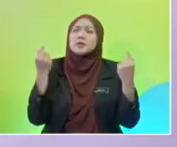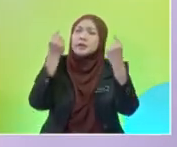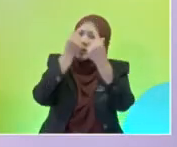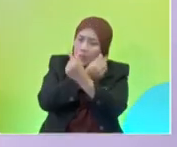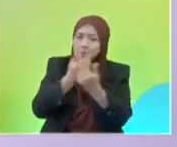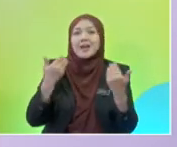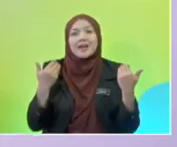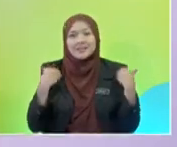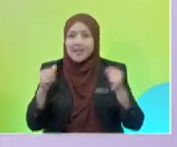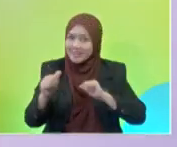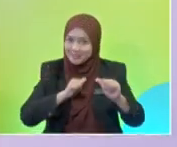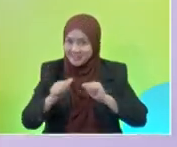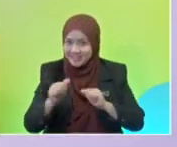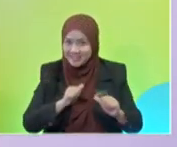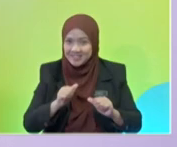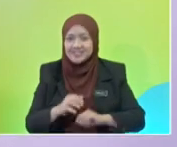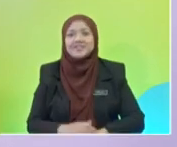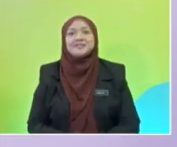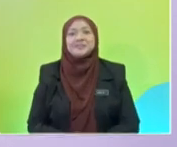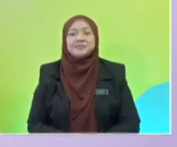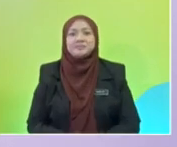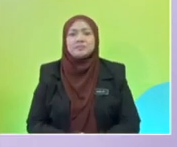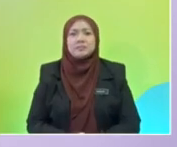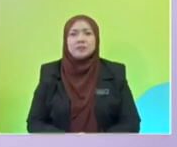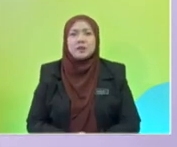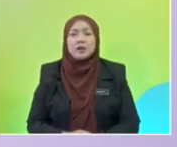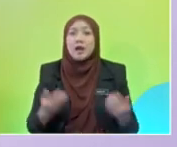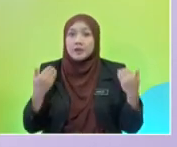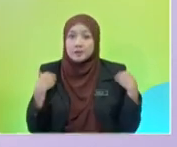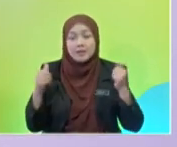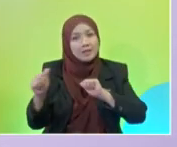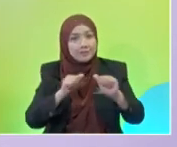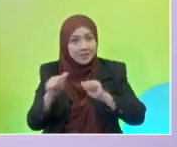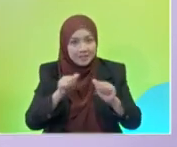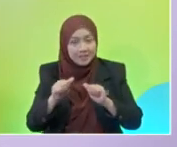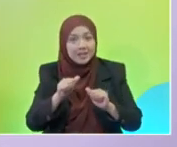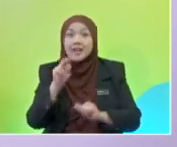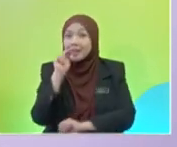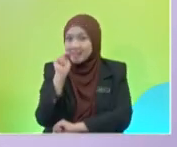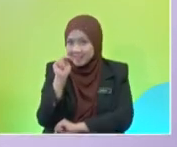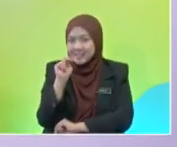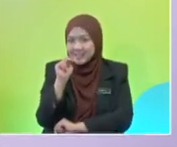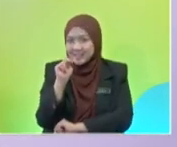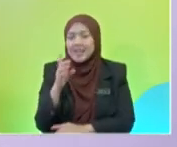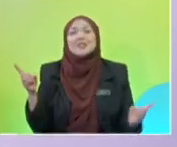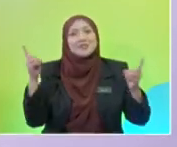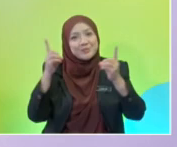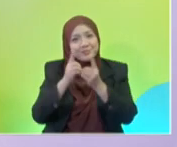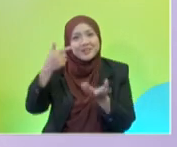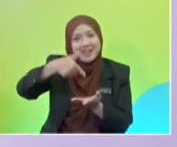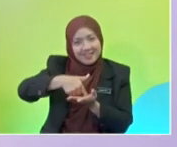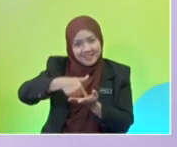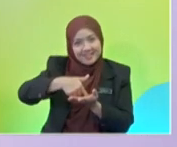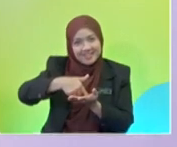semua banyak lagi kita buat lepas ini dan ada activity untuk anda jadi nantikan Iya kita kembali selepas ini di